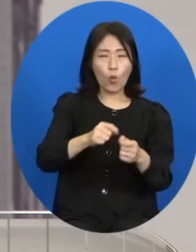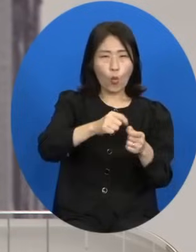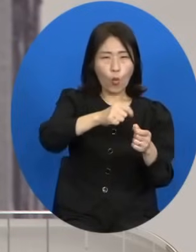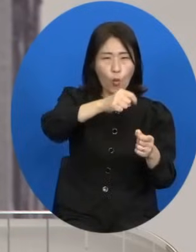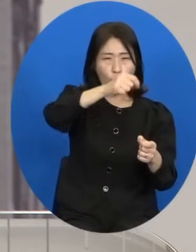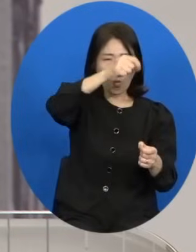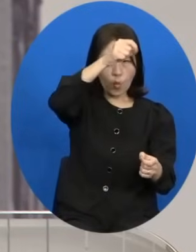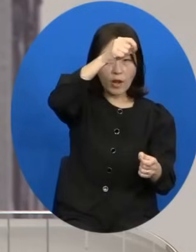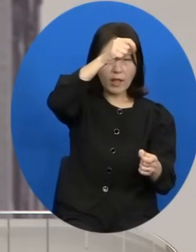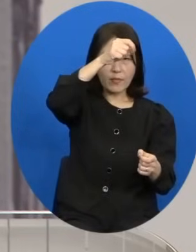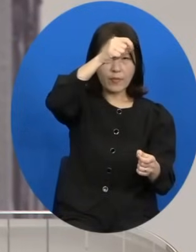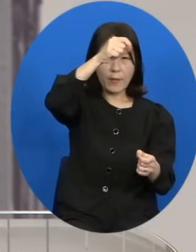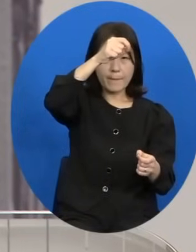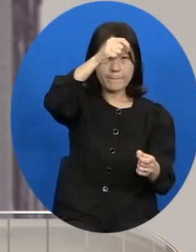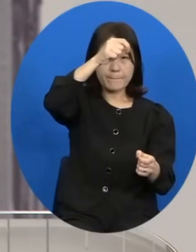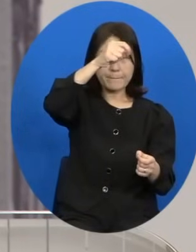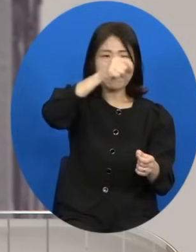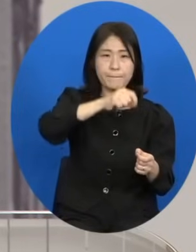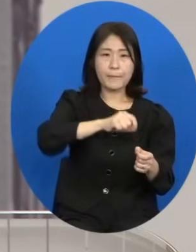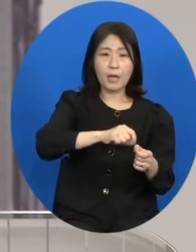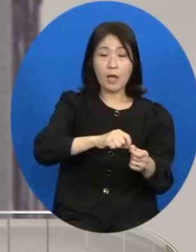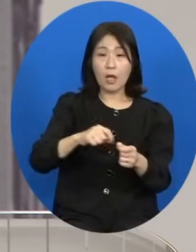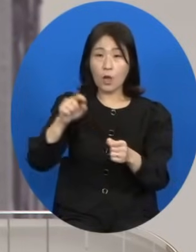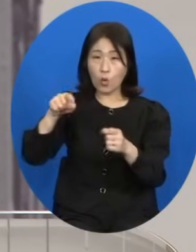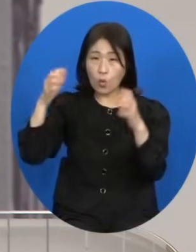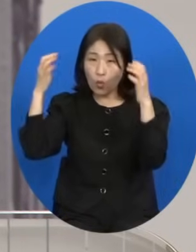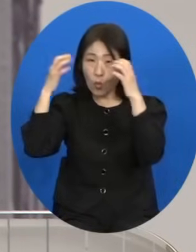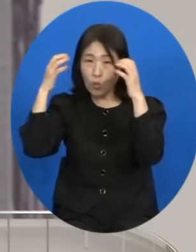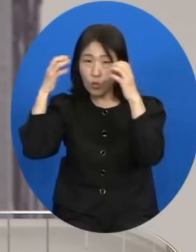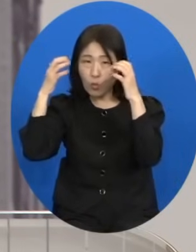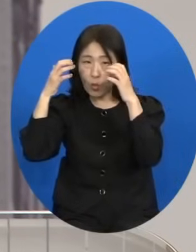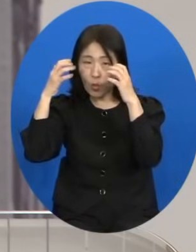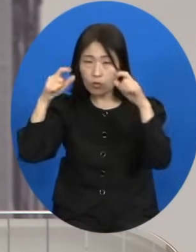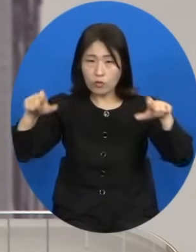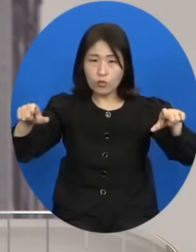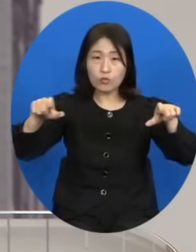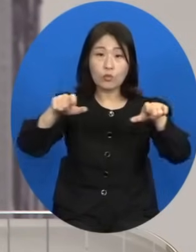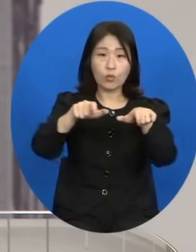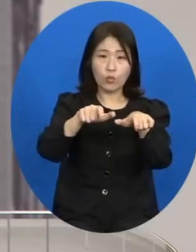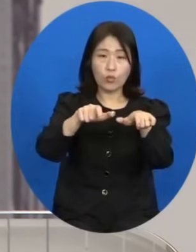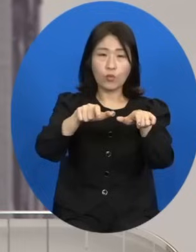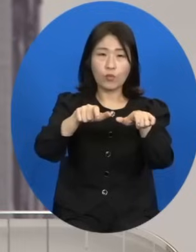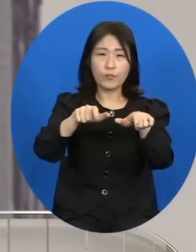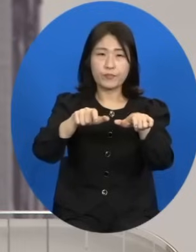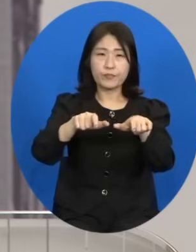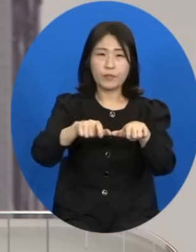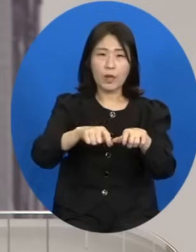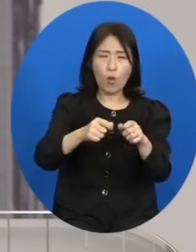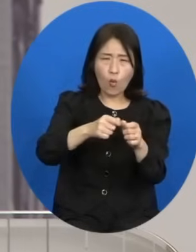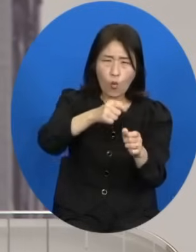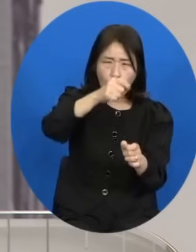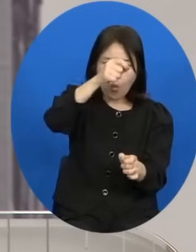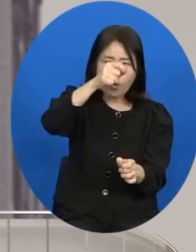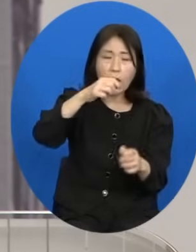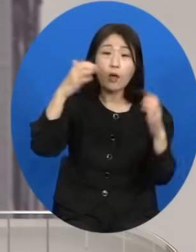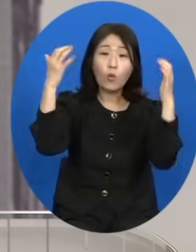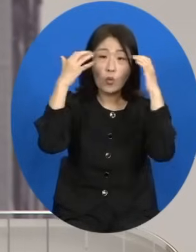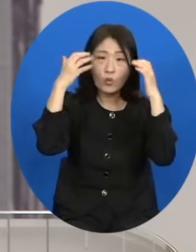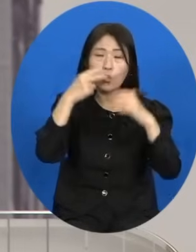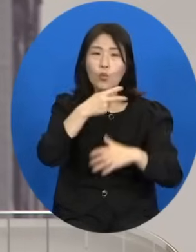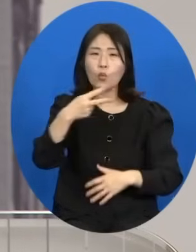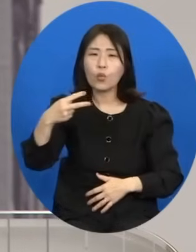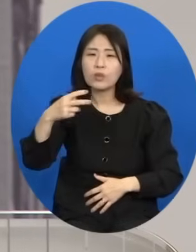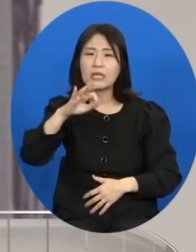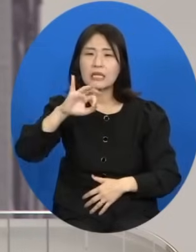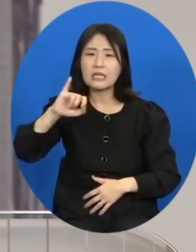하나는 어와 고통이라는 단어가 결합된 오랜 고통이 있라는 것입니다 이게